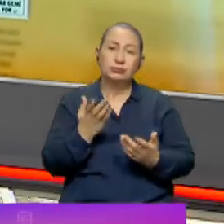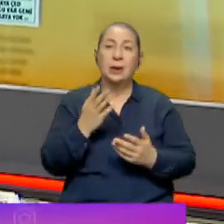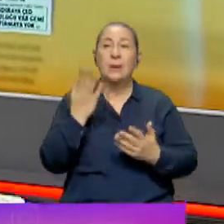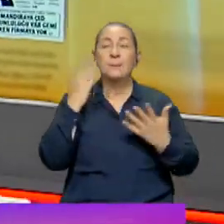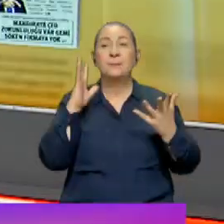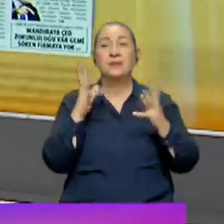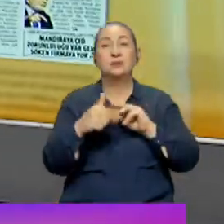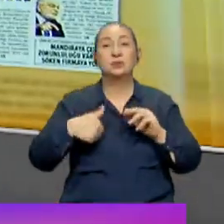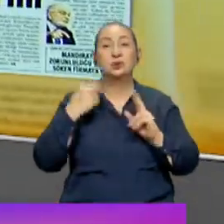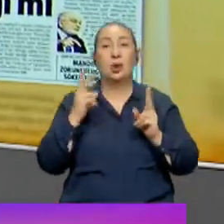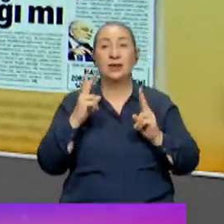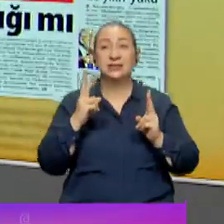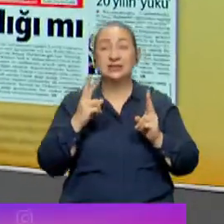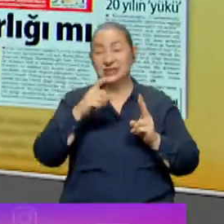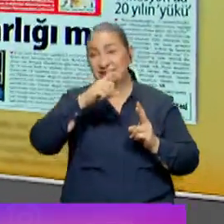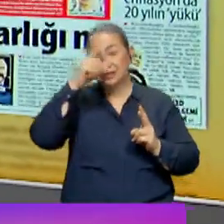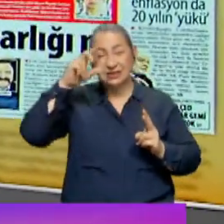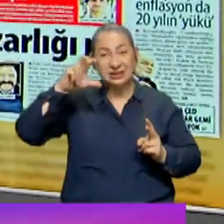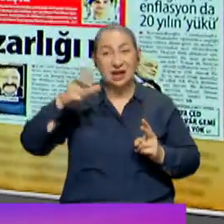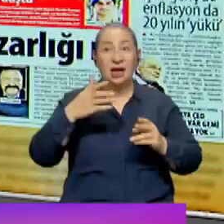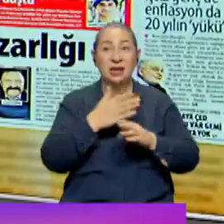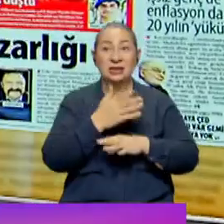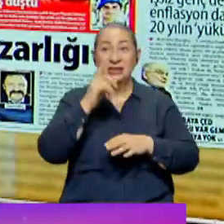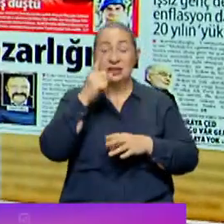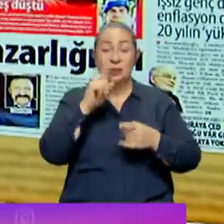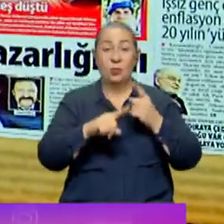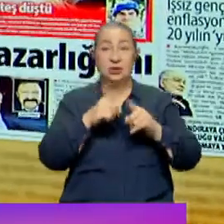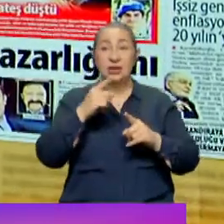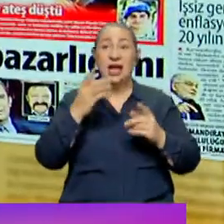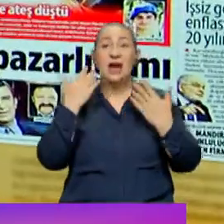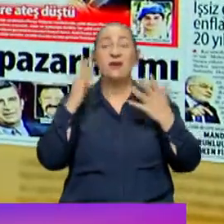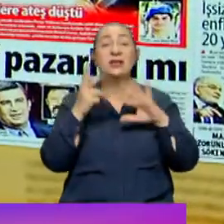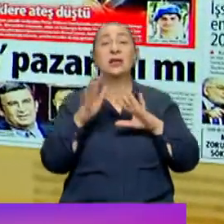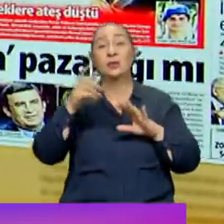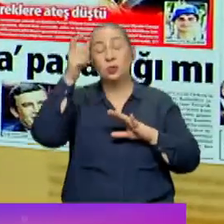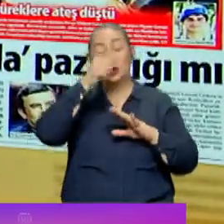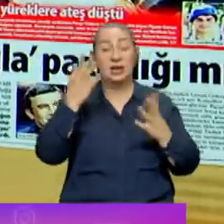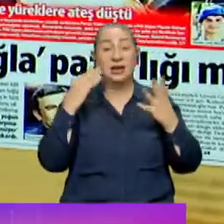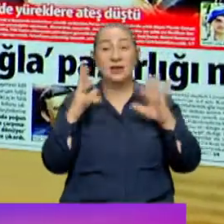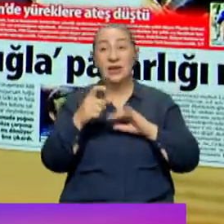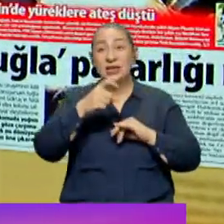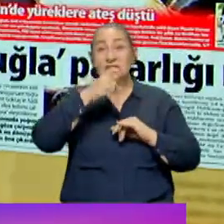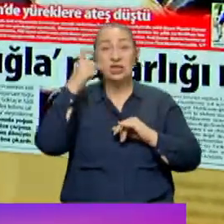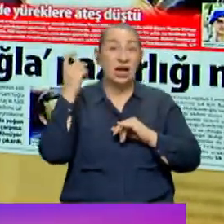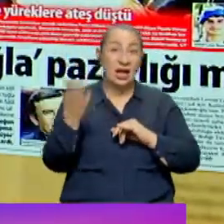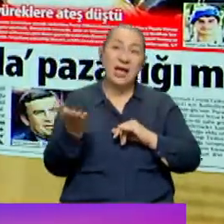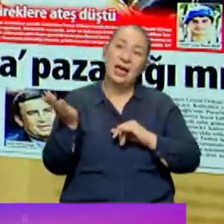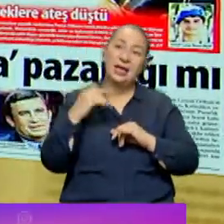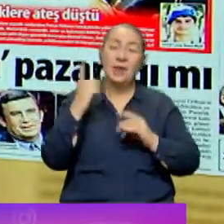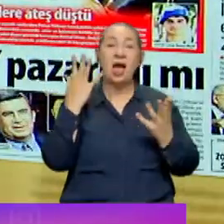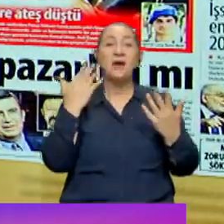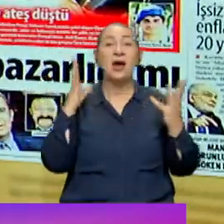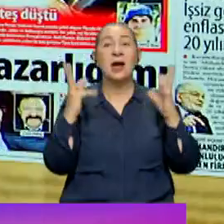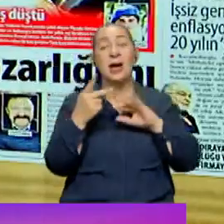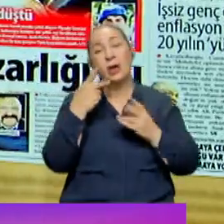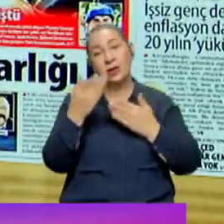Mevsim normallerinin üzerinde seyreden sıcaklıklarla aslında sadece siyasetin iklimi değil, ülkemizin de iklimi oldukça sıcak. Hadi gelin biraz hava